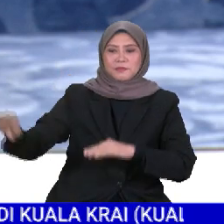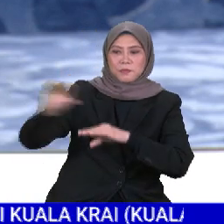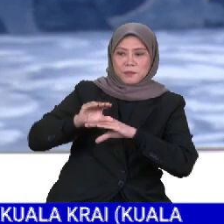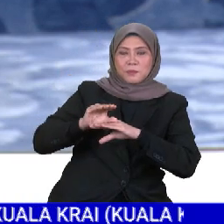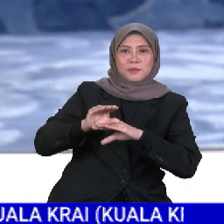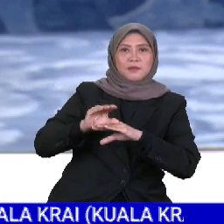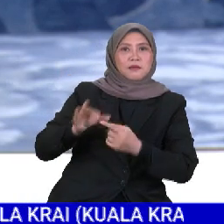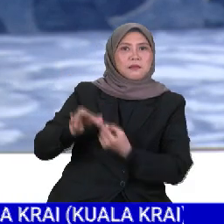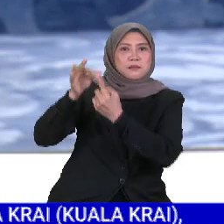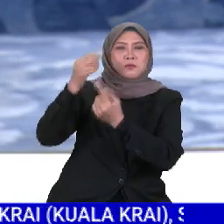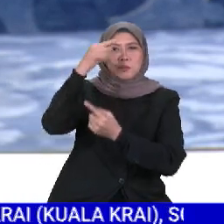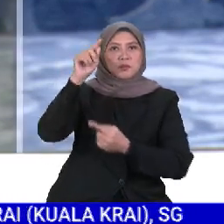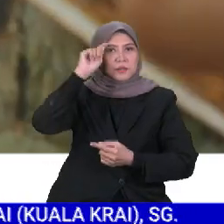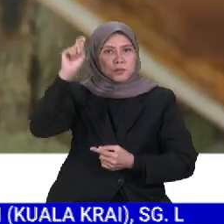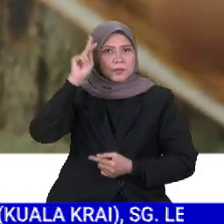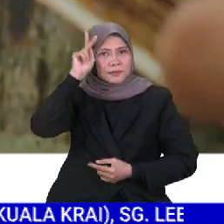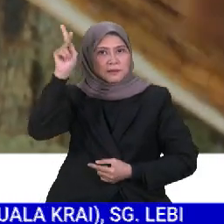di Terengganu dan di Kelantan.